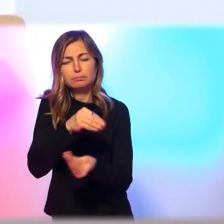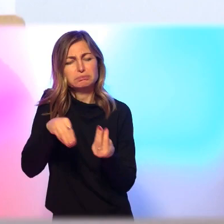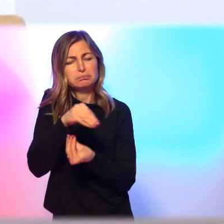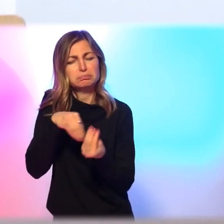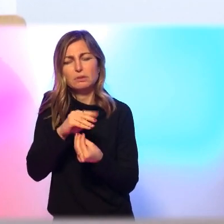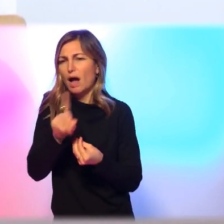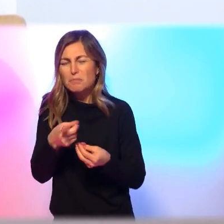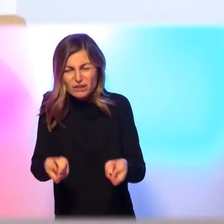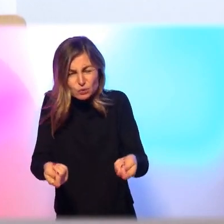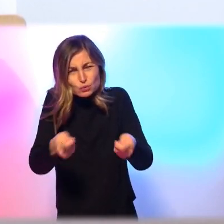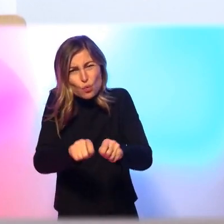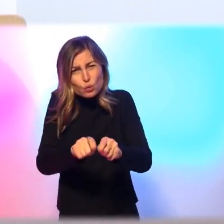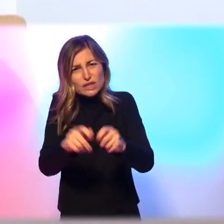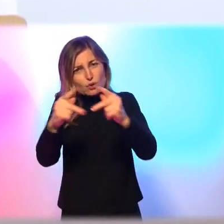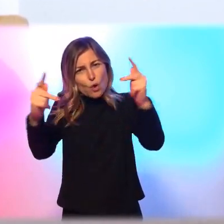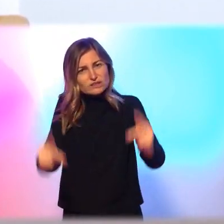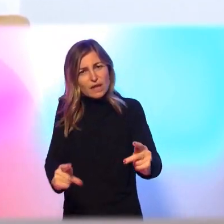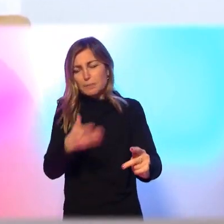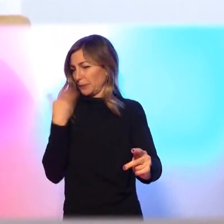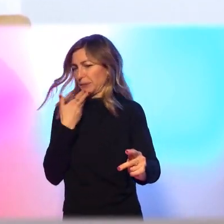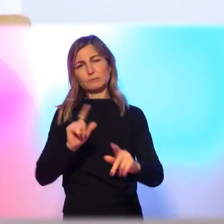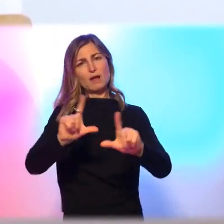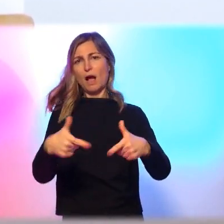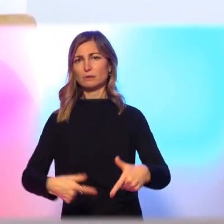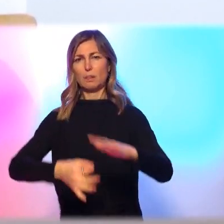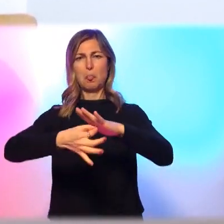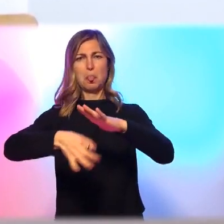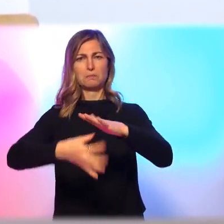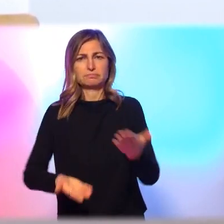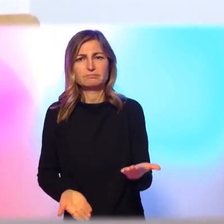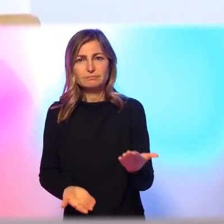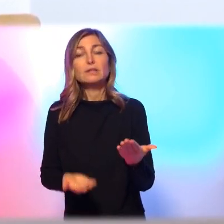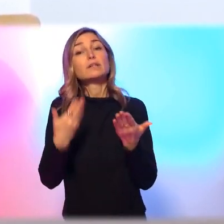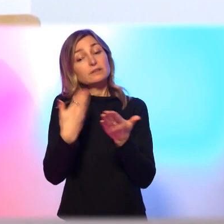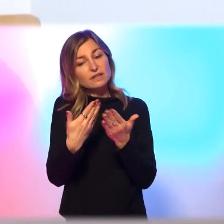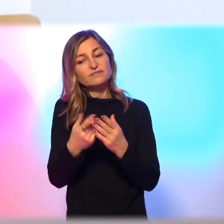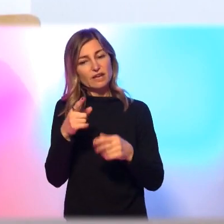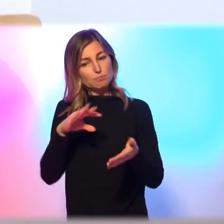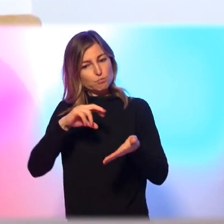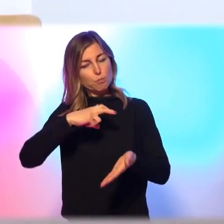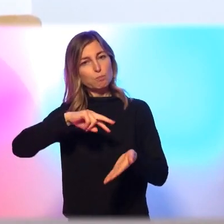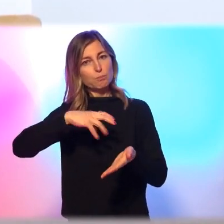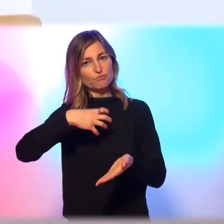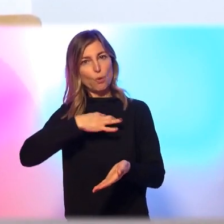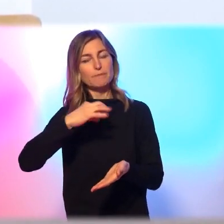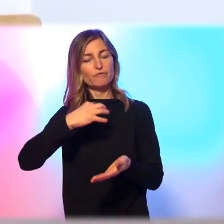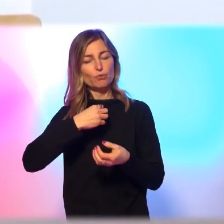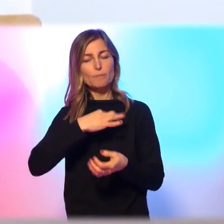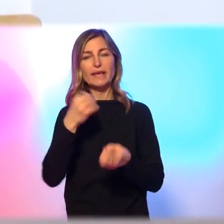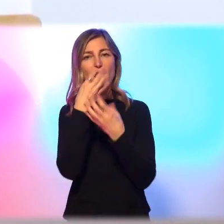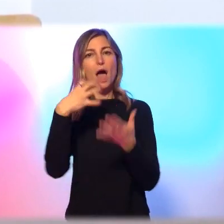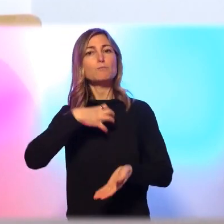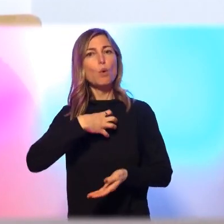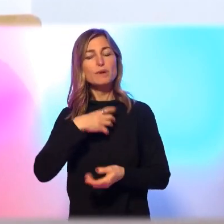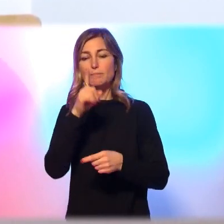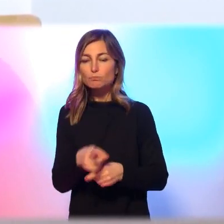die Ohren gehauen und irgendwelche Deals und Kompromisse geschlossen, die kein in sich schlüssiges Konzept darstellen. Und da liegt für